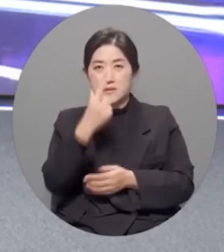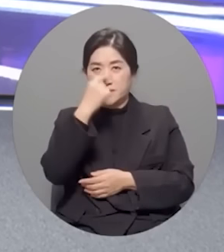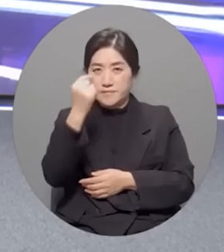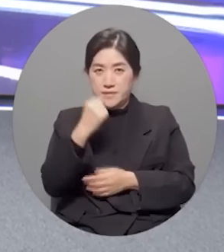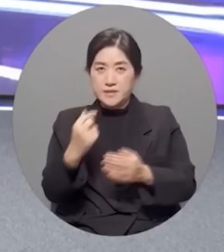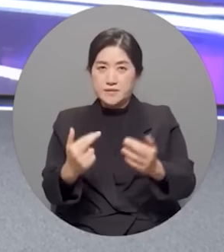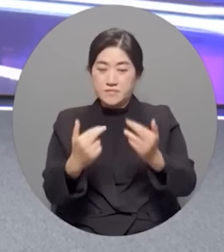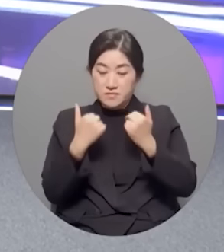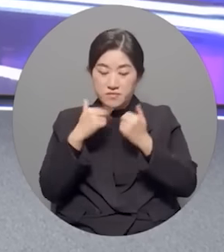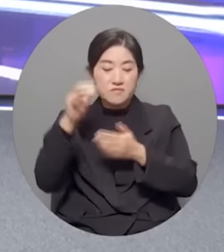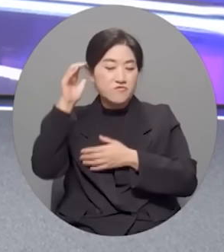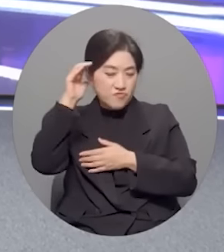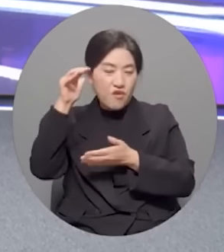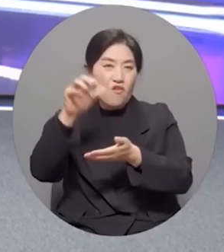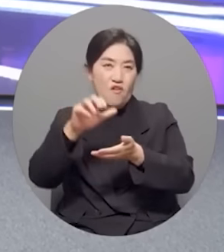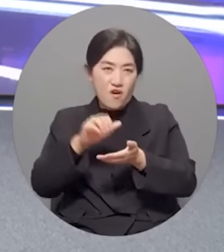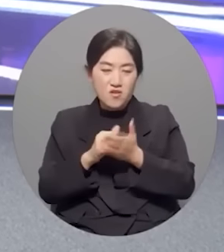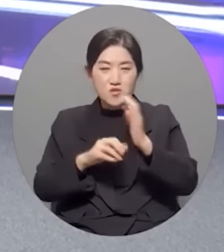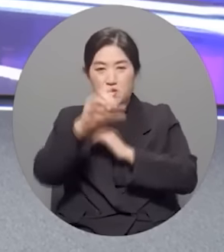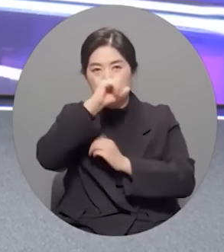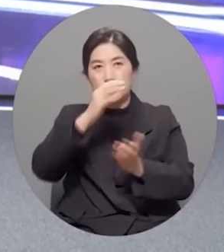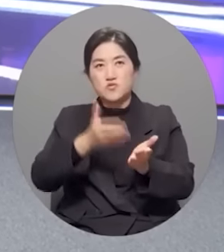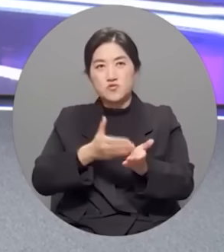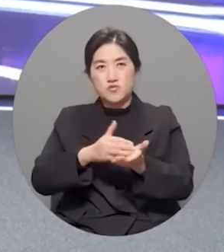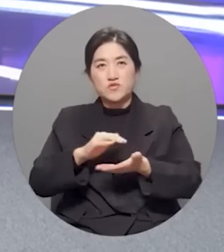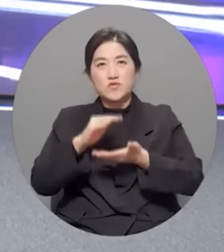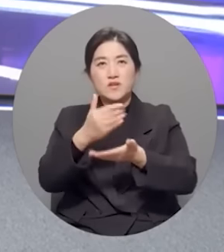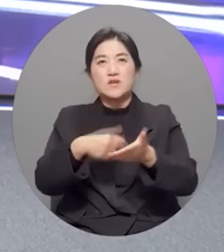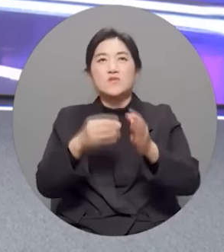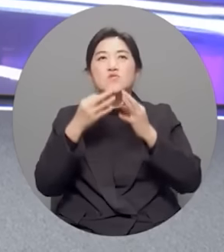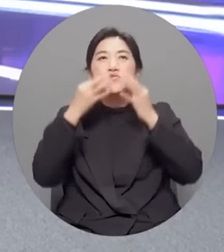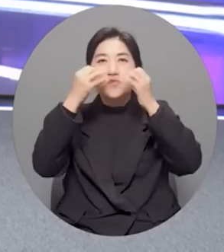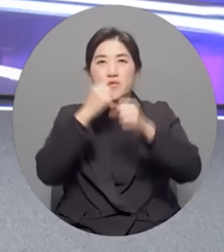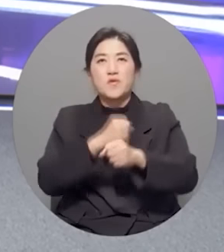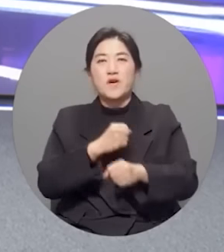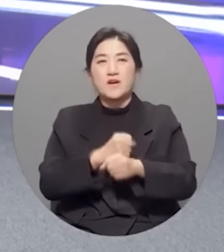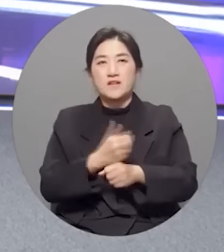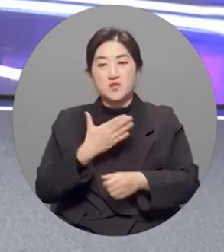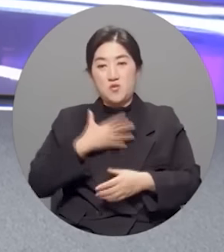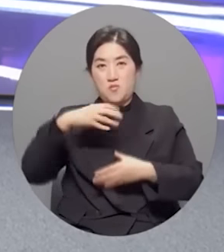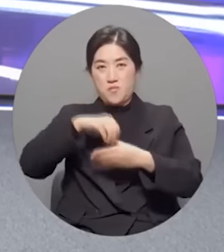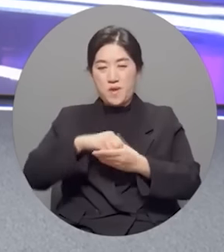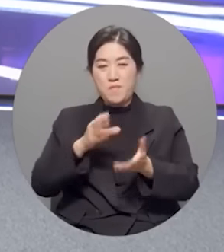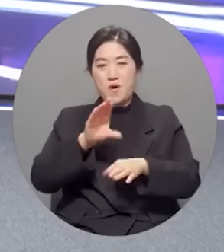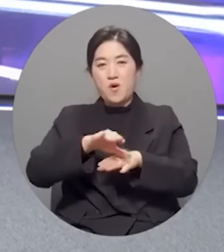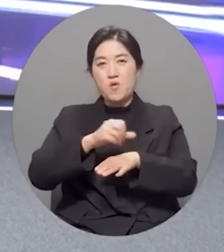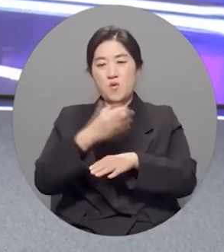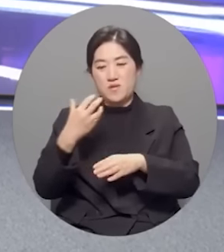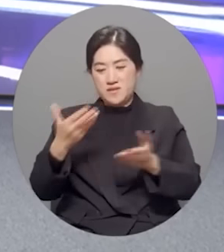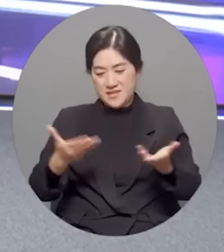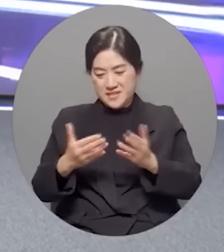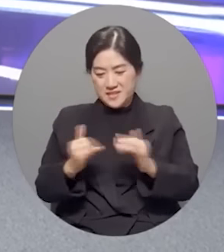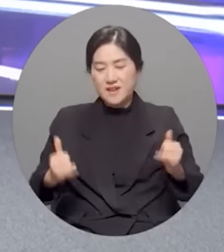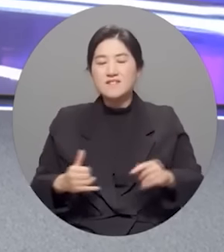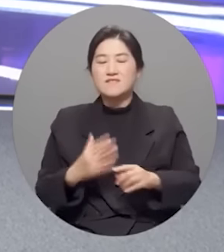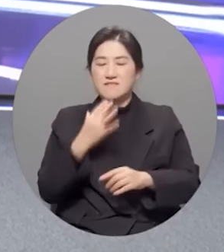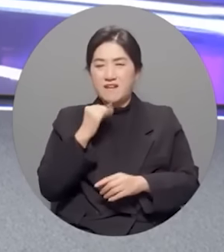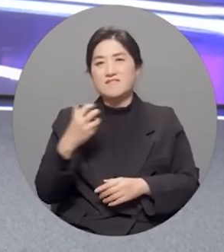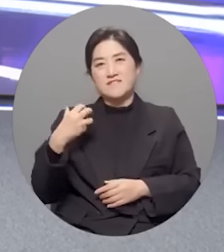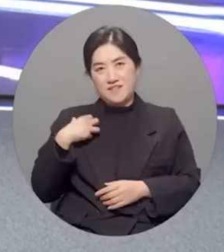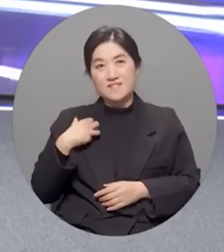질책을 경청하고 더 좋은 뉴스를 전해 드리려고 노력하는 건 저를 포함한 언론 종사자의 당연한